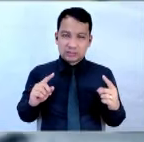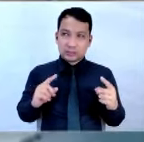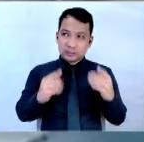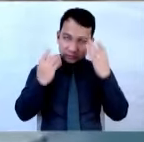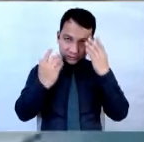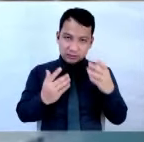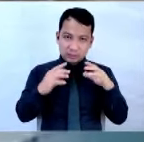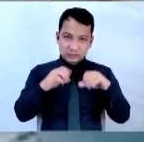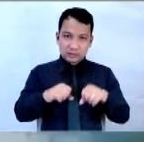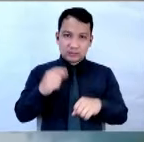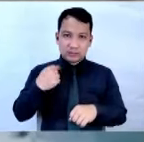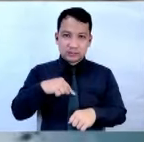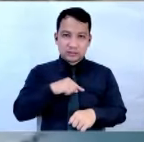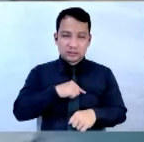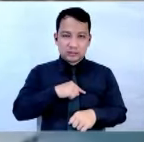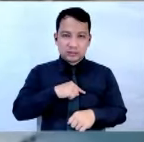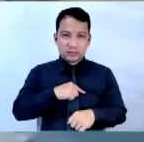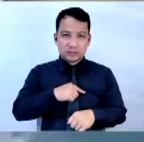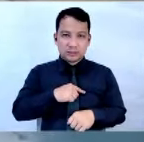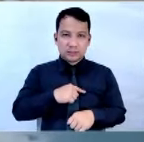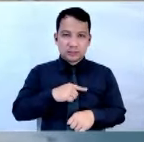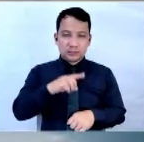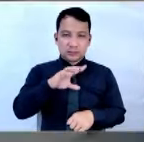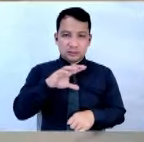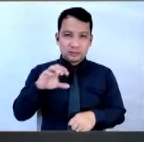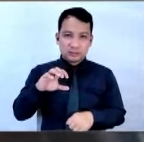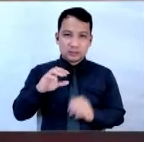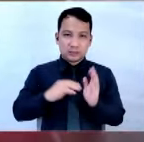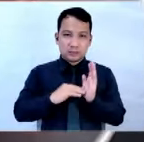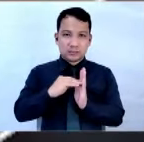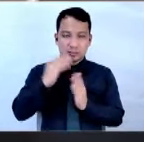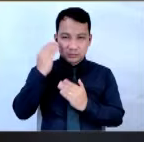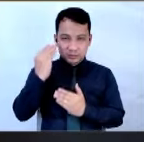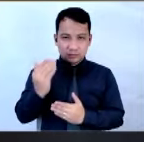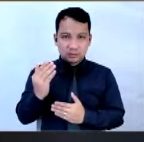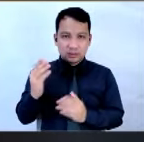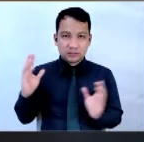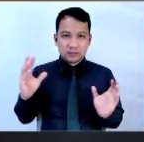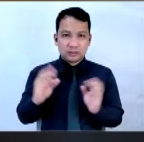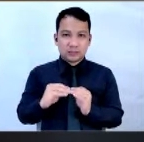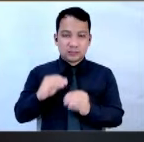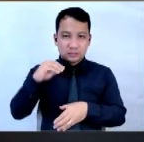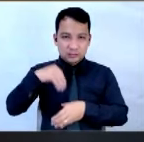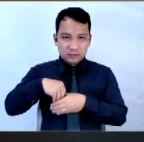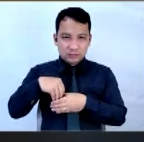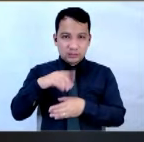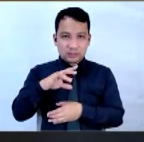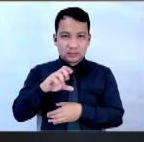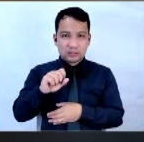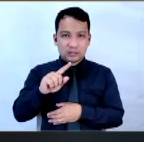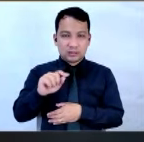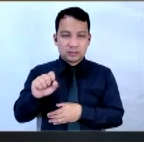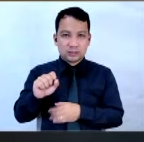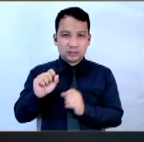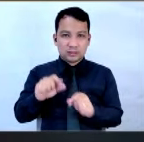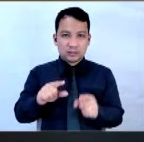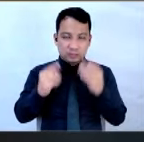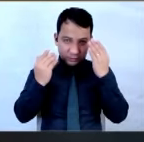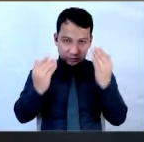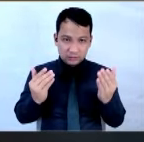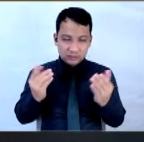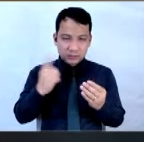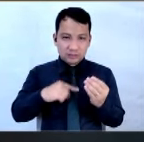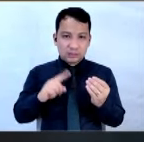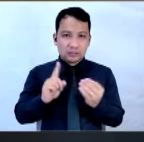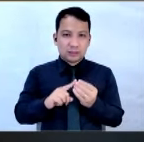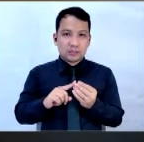at tinangay ang kalahating milyong pisong kita ng tindahan. Pagkatapos manloob sa convenience store na ito sa Taytay, sunod daw na dumayo ang grupo